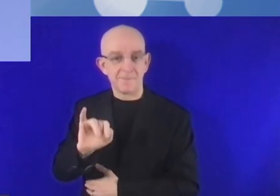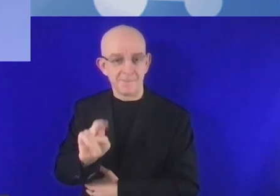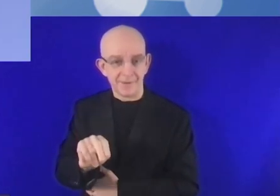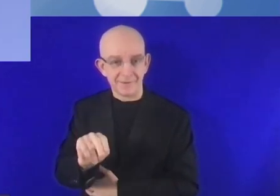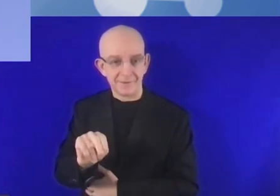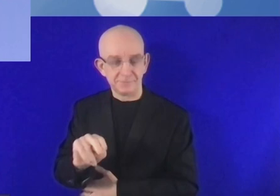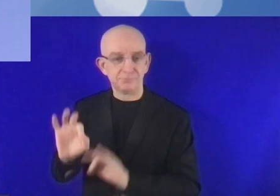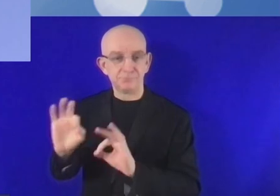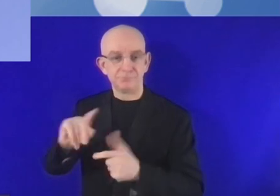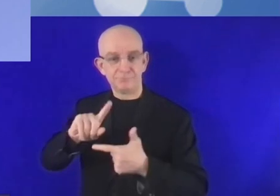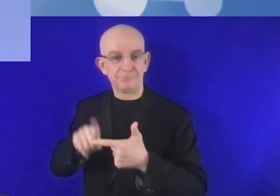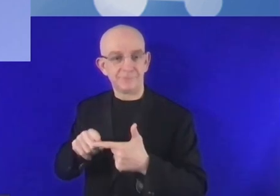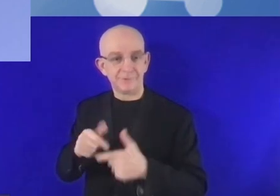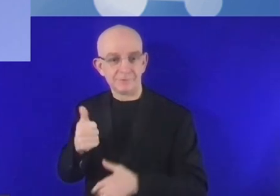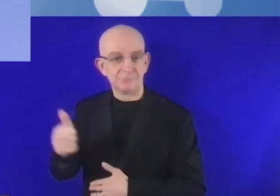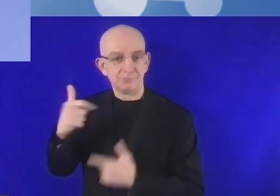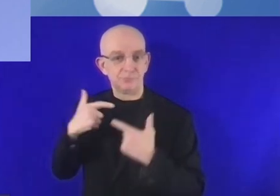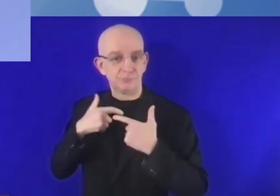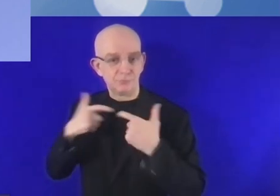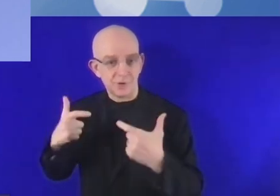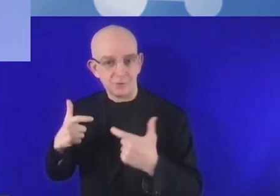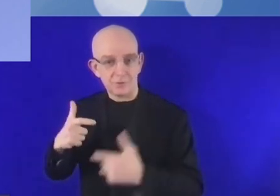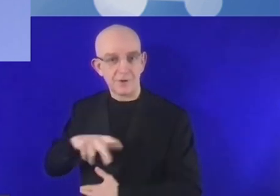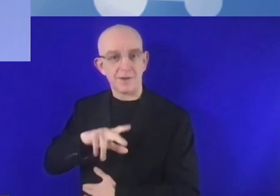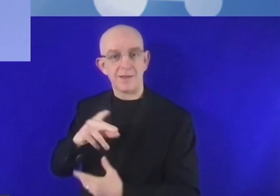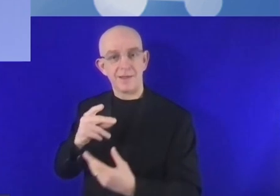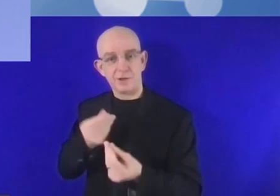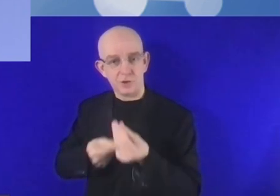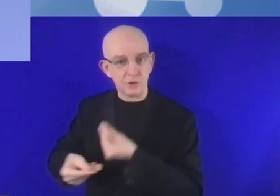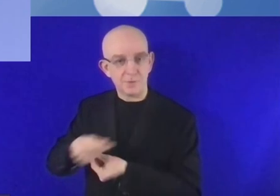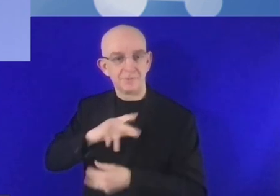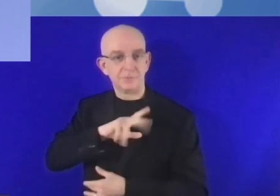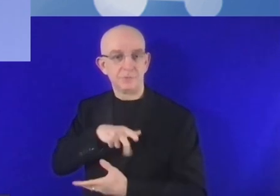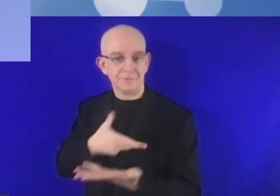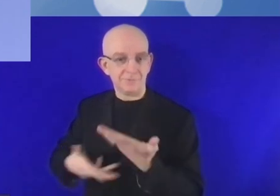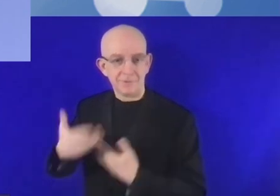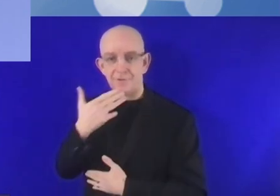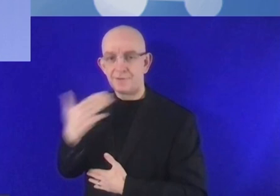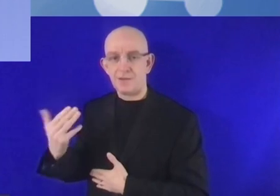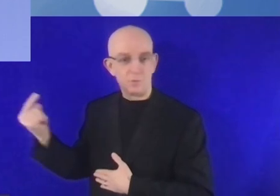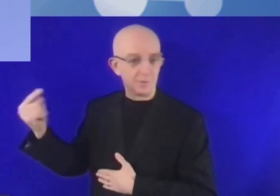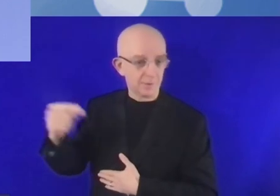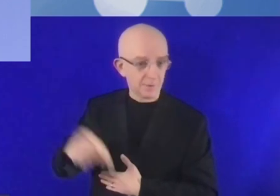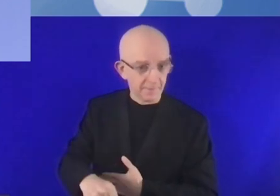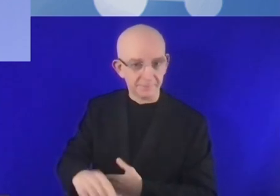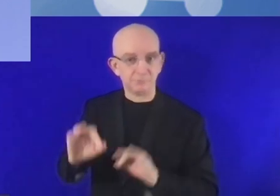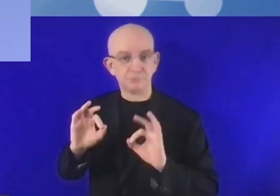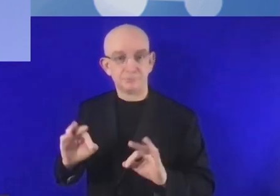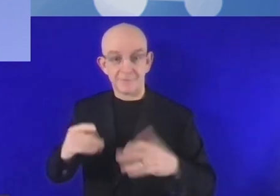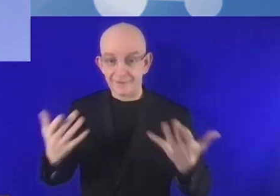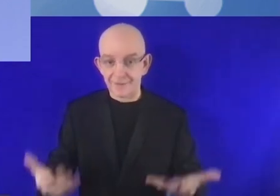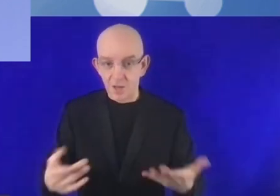Narodów Zjednoczonych. Bardzo dziękujemy, że jest pan tutaj z nami w Katowicach. Szanowni Państwo, a w tej chwili chciałabym udzielić głosu panu